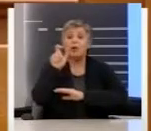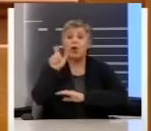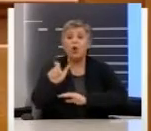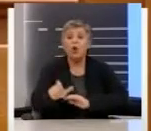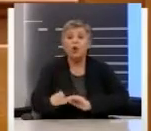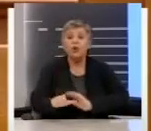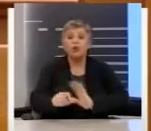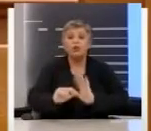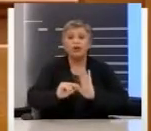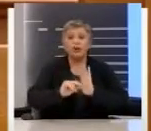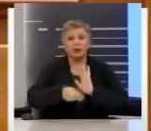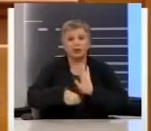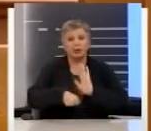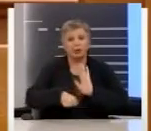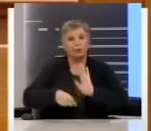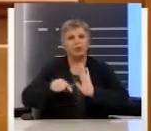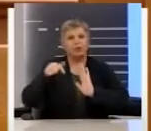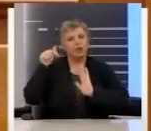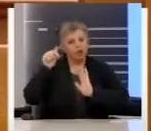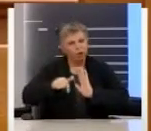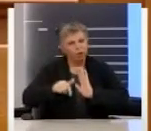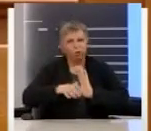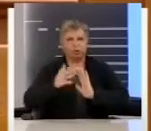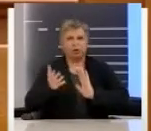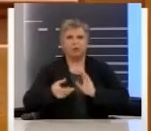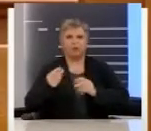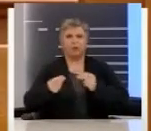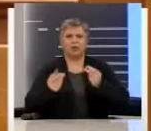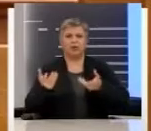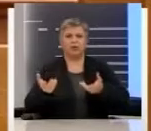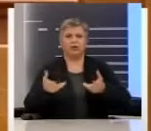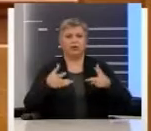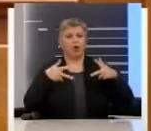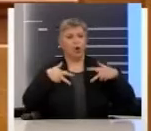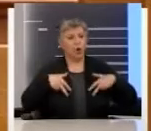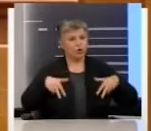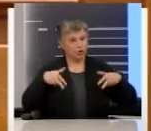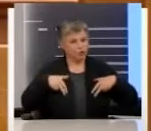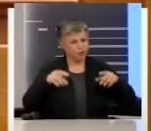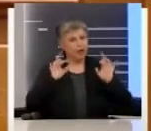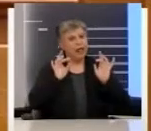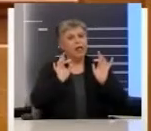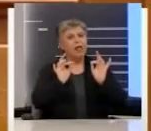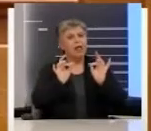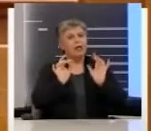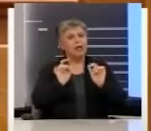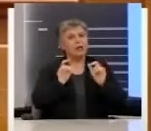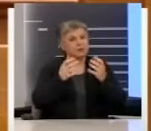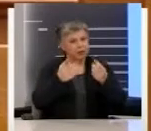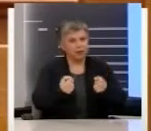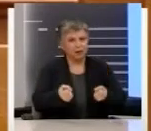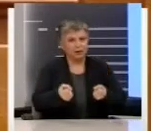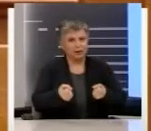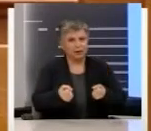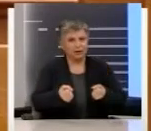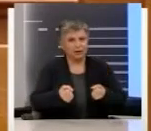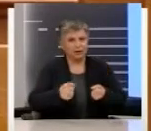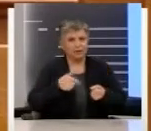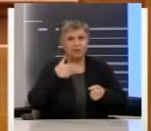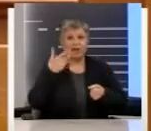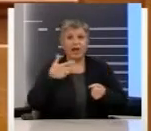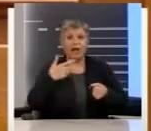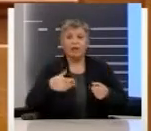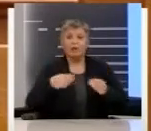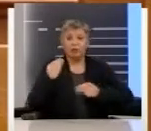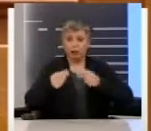χρειάζεται να δει κανείς, και ο Υπουργός έσπευσε και το ρύθμιζε. Αλλά το πρόβλημα ούτε καν από τα 15 δεν